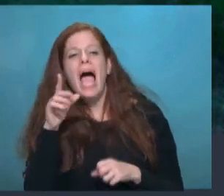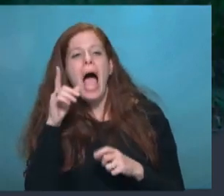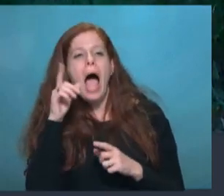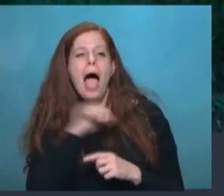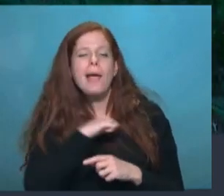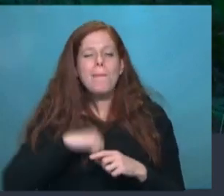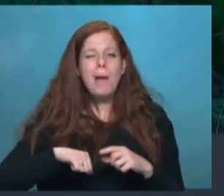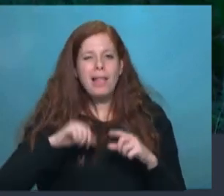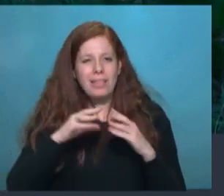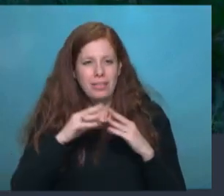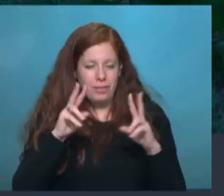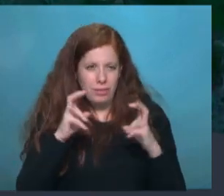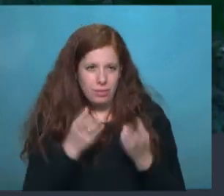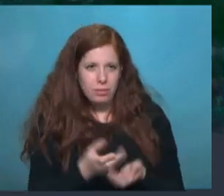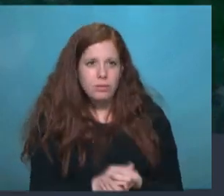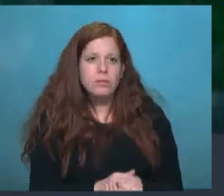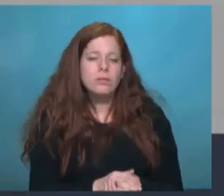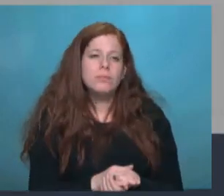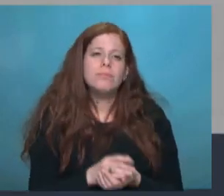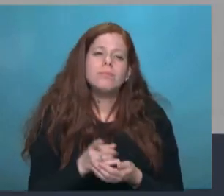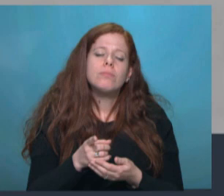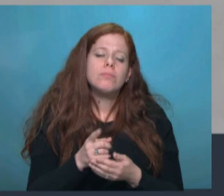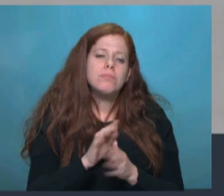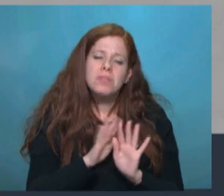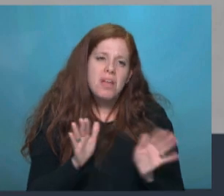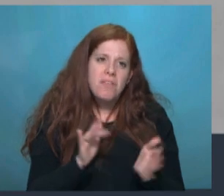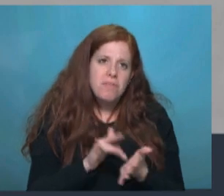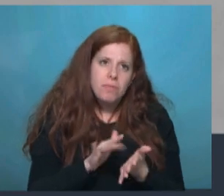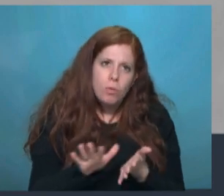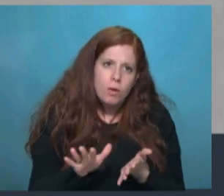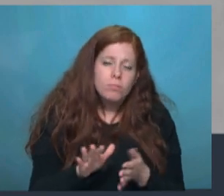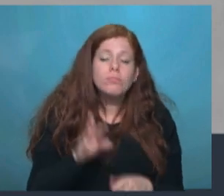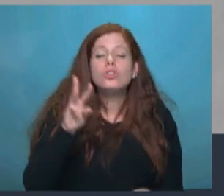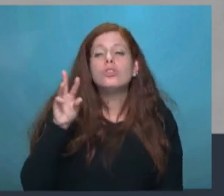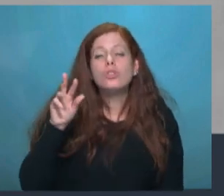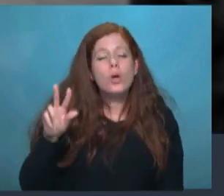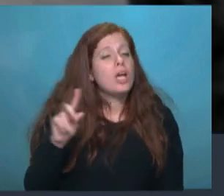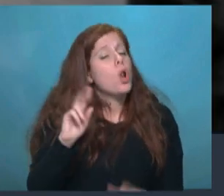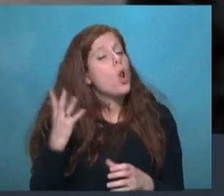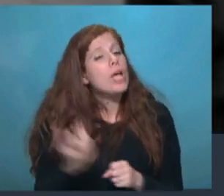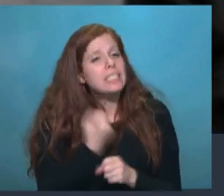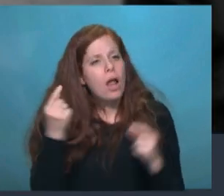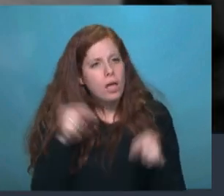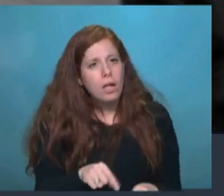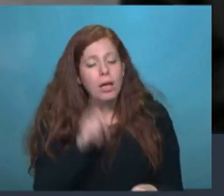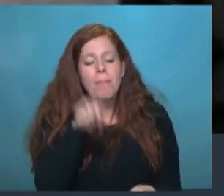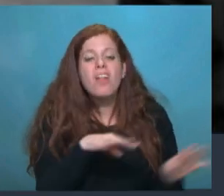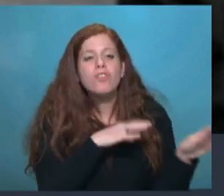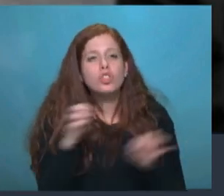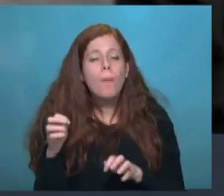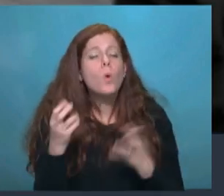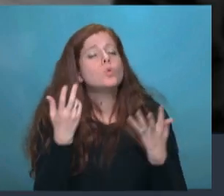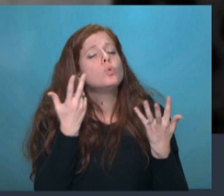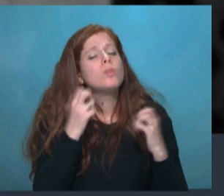הדבר כזה. אף מקום בעולם, אני חושב. צ'יאונה סוגיארה לא זכה להגיע לכאן. ב-1985, שהיה